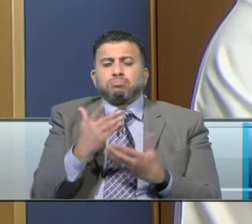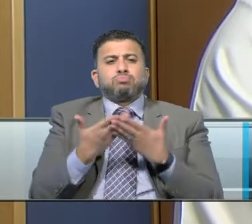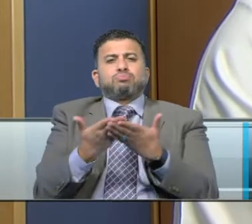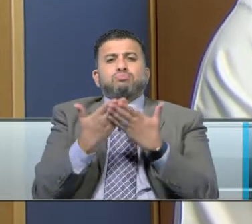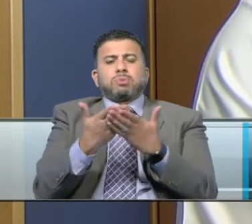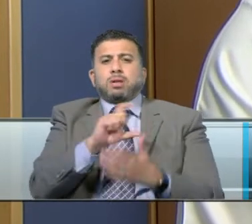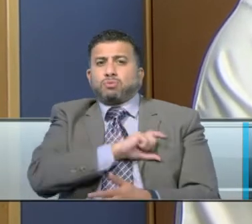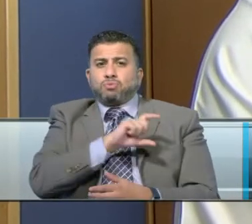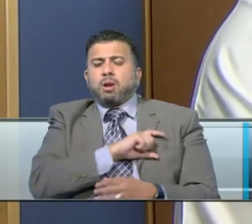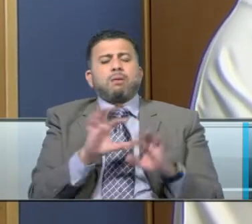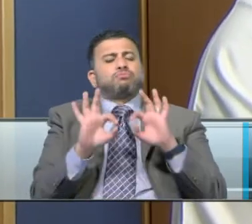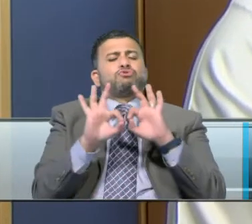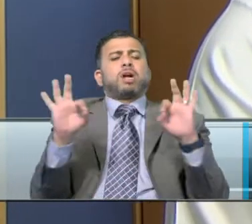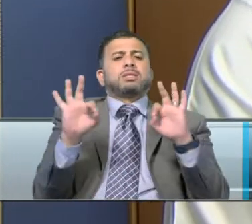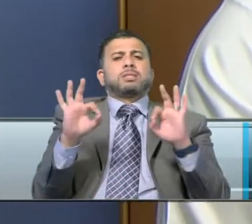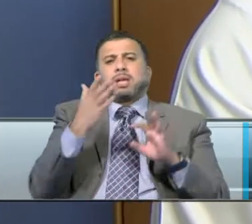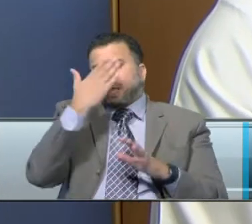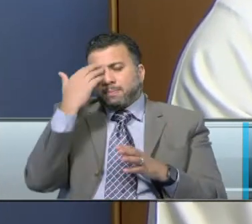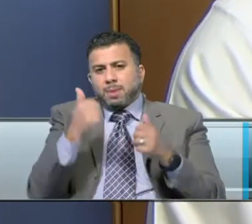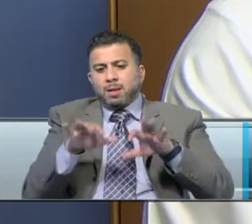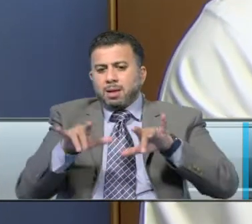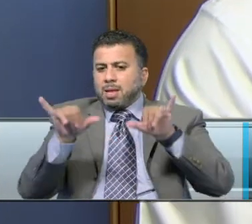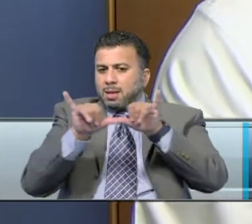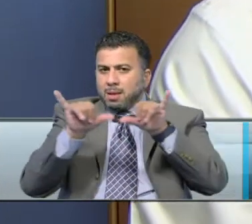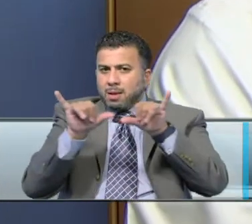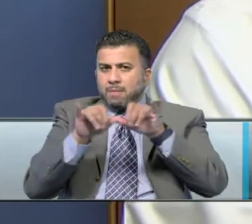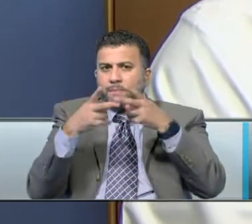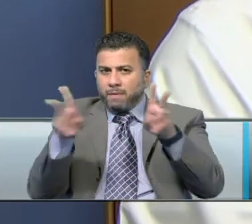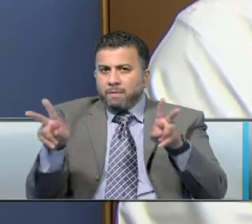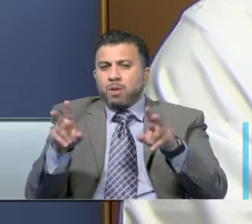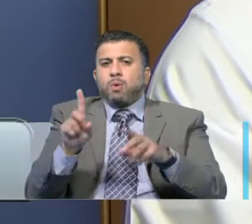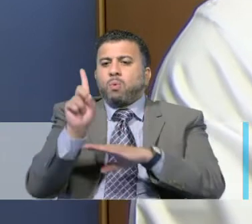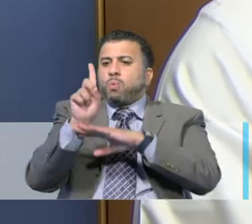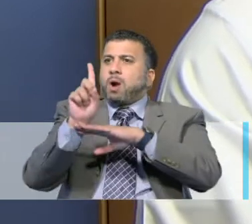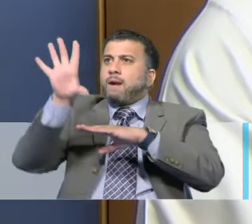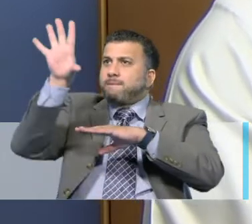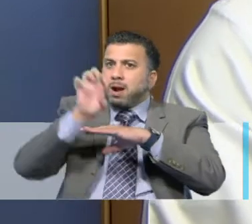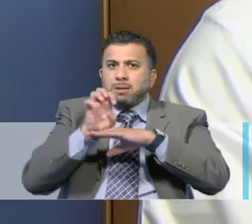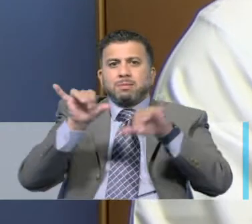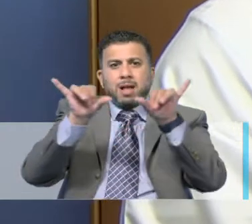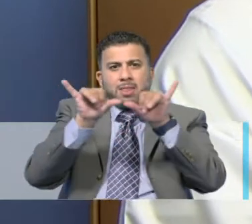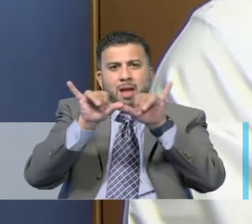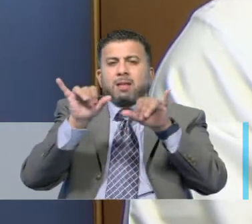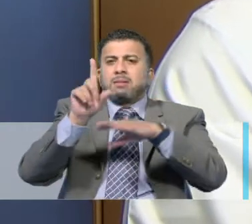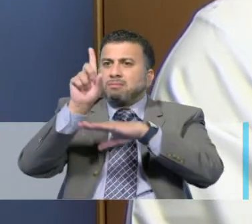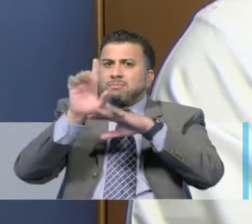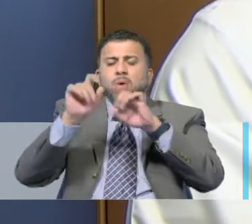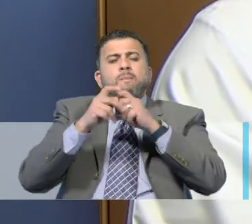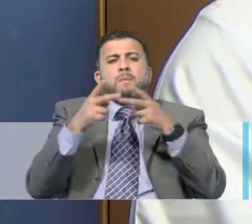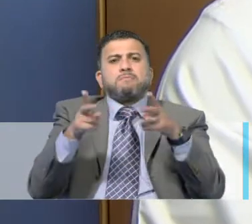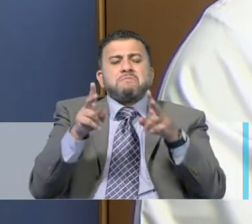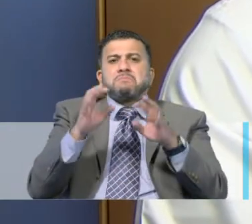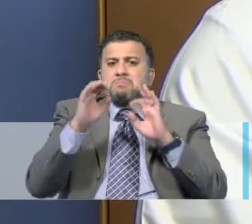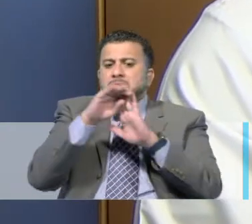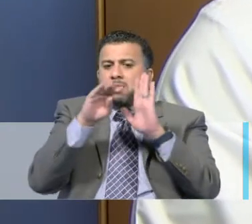الطلاب بحيث نجهزهم من ناحية الأونلاين ومن ناحية الواي فاي ومن ناحية الأمور، ونقيس أيضا على ذلك أيضا